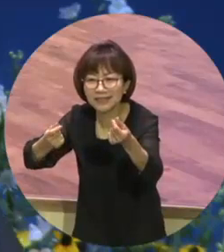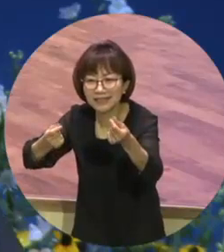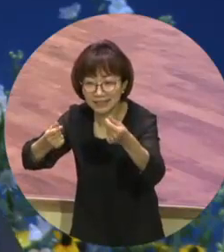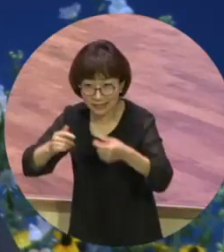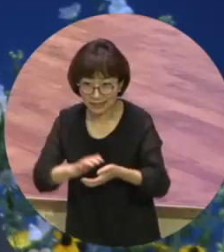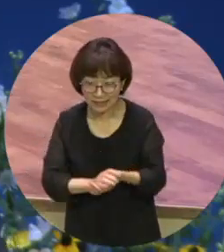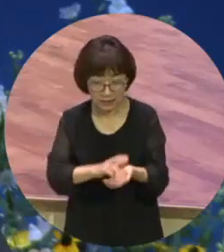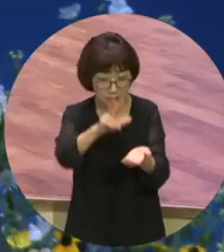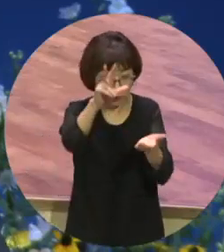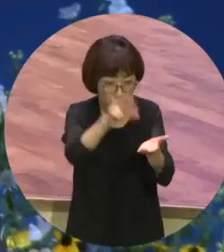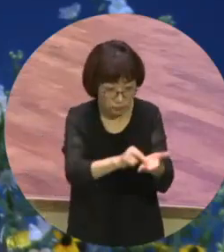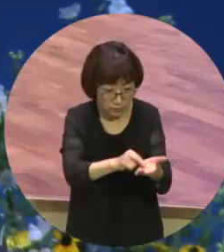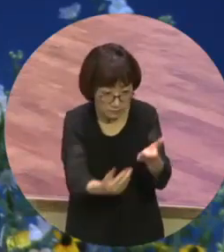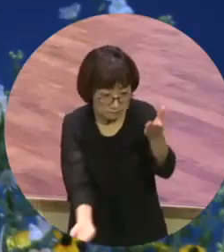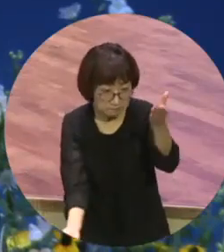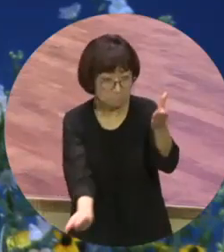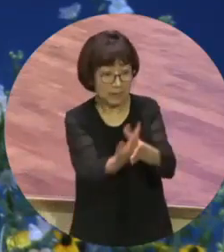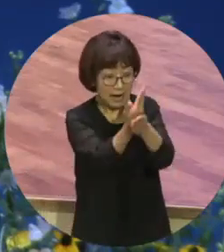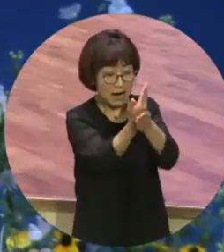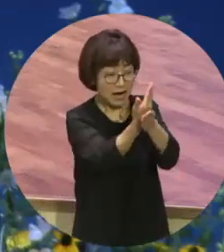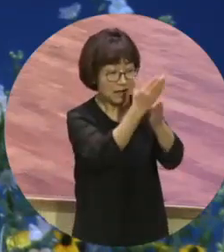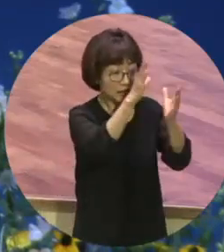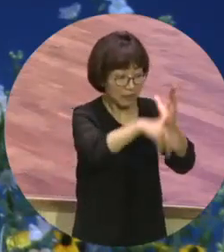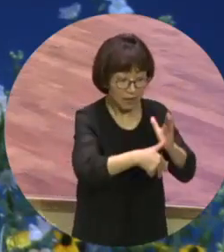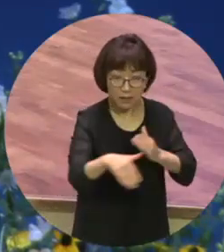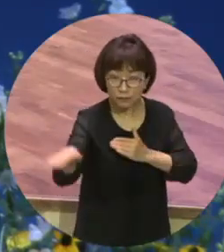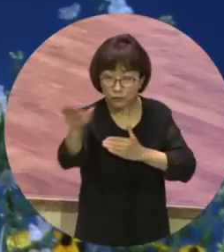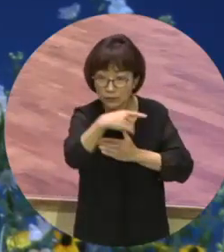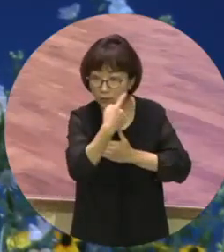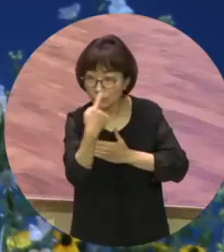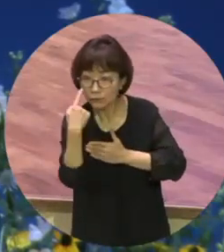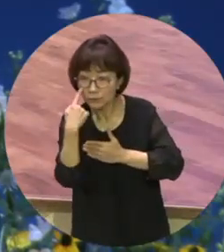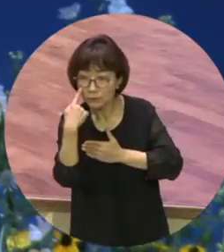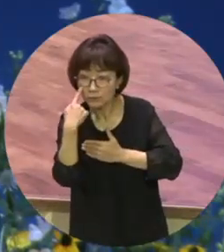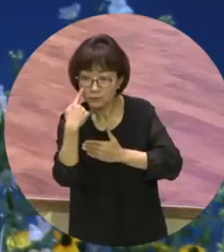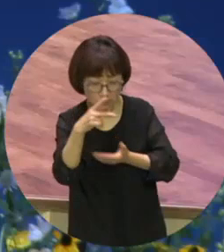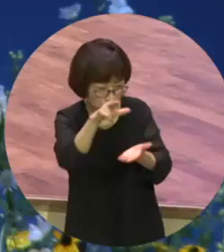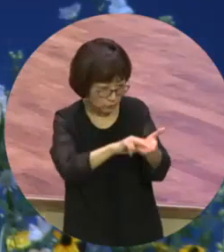여러분의 시각은 영적입니까? 현실적입니까?